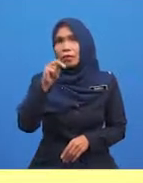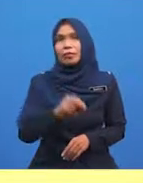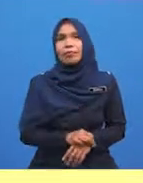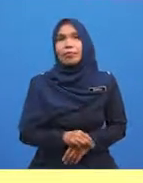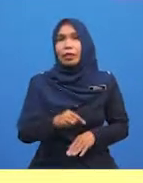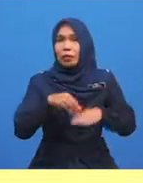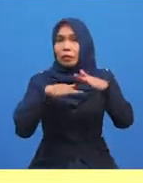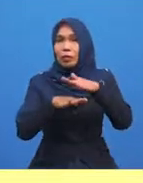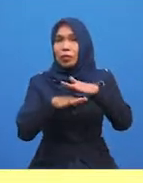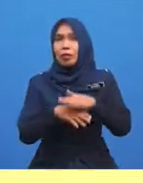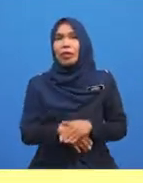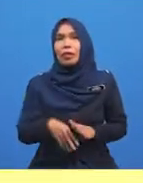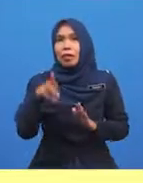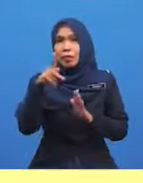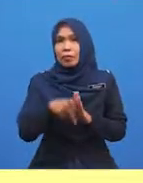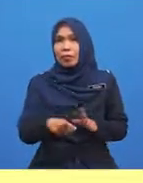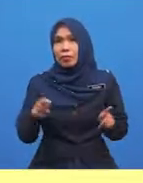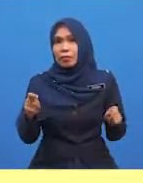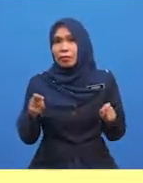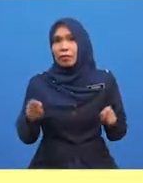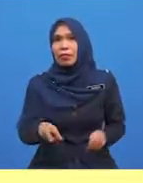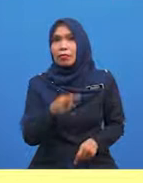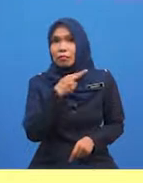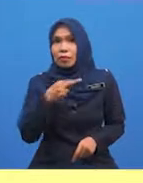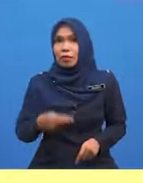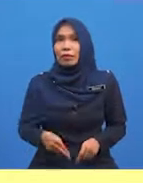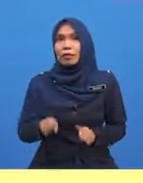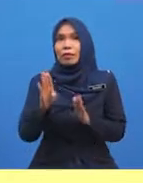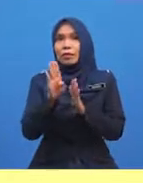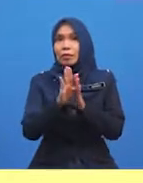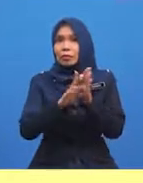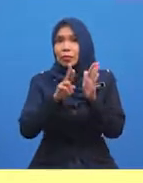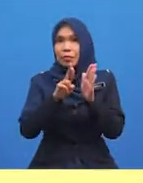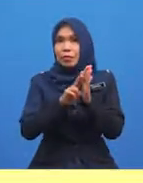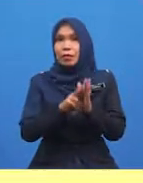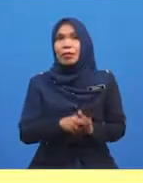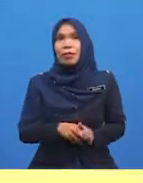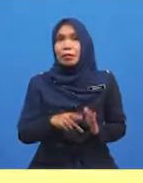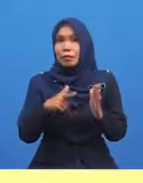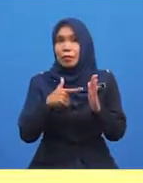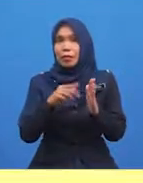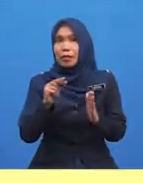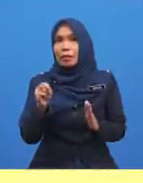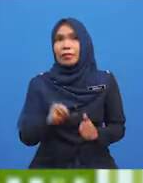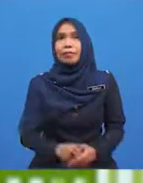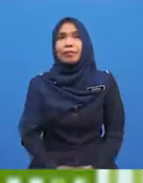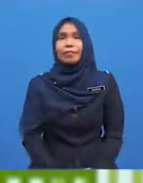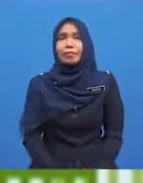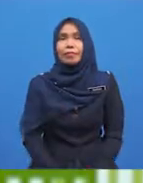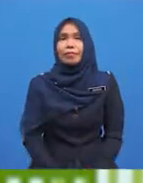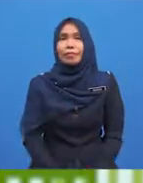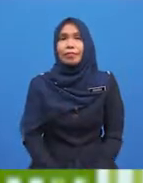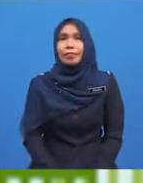kuasa pemerintahan berdasarkan peruntukan dalam perlembagaan.